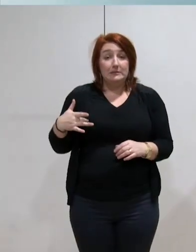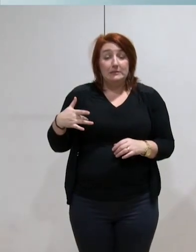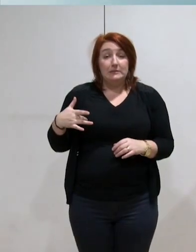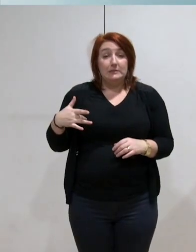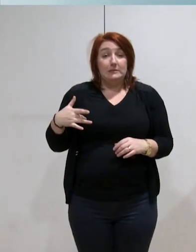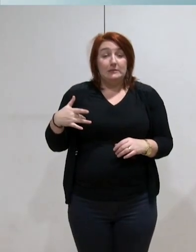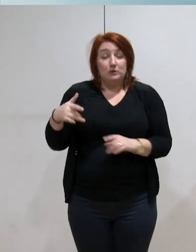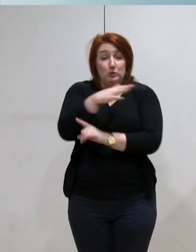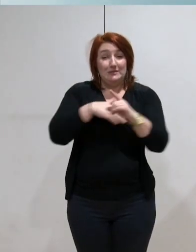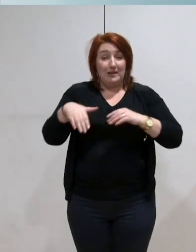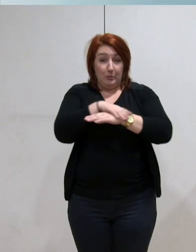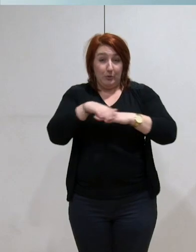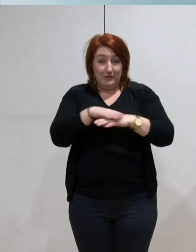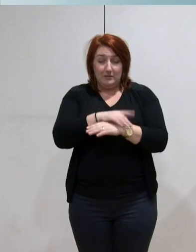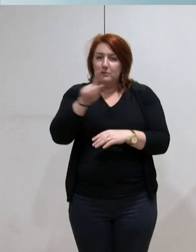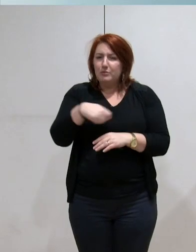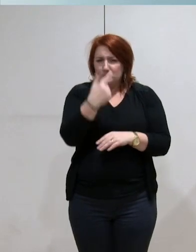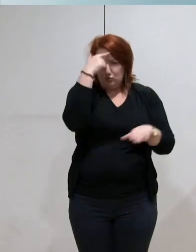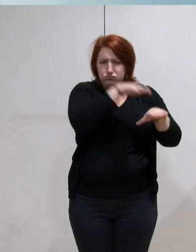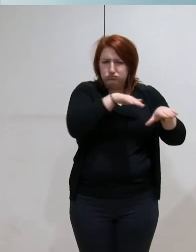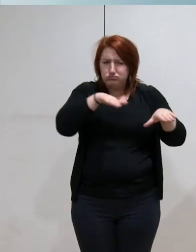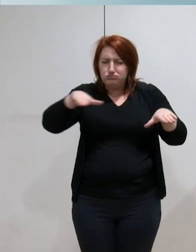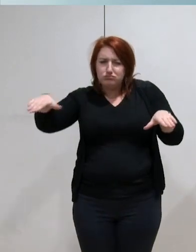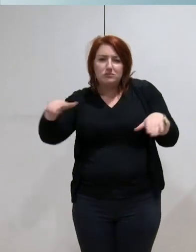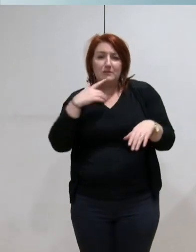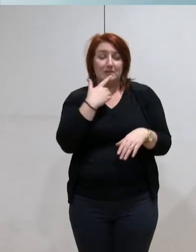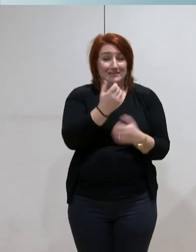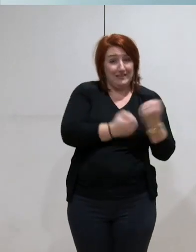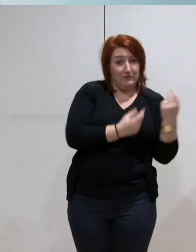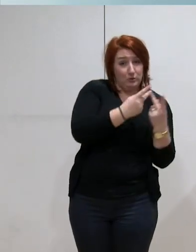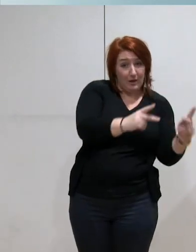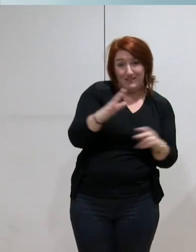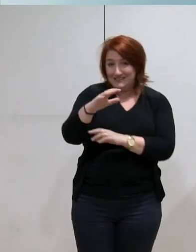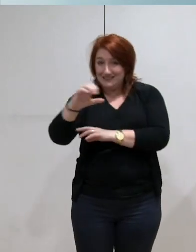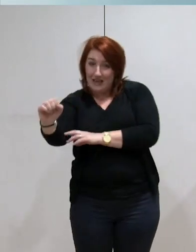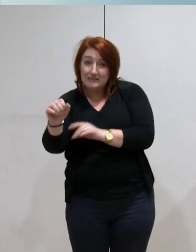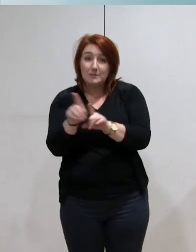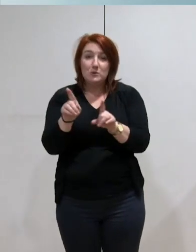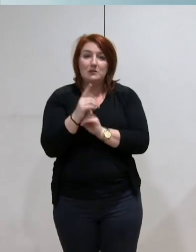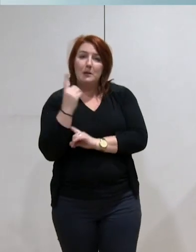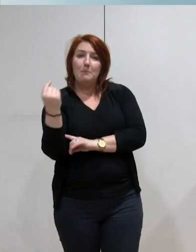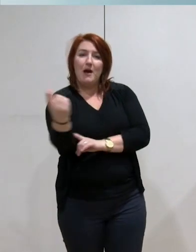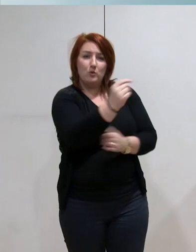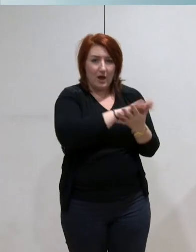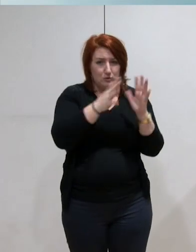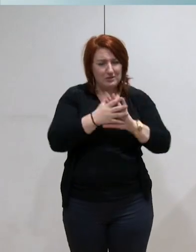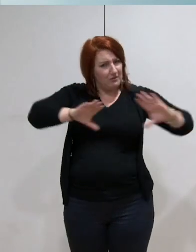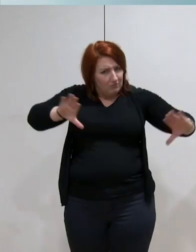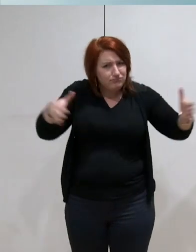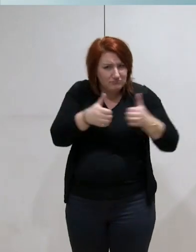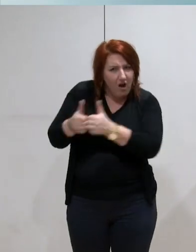nécessairement transversale et sera donc portée conjointement par les services de la ville du CCS et par les partenaires associatifs soutenus